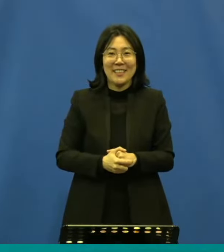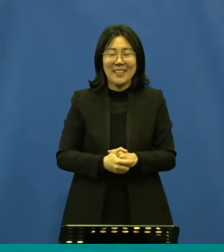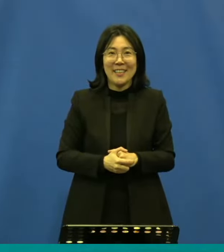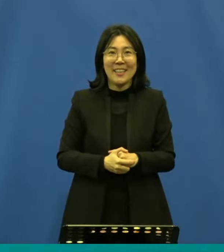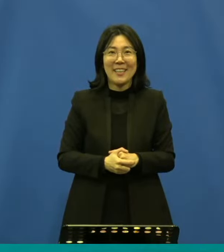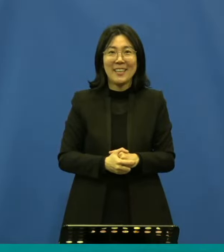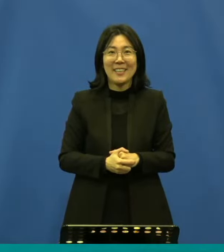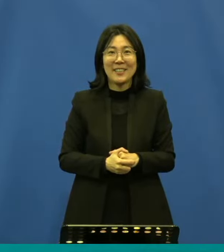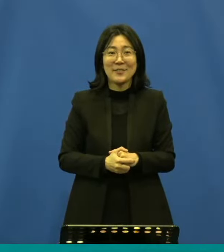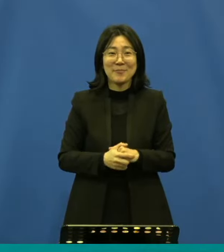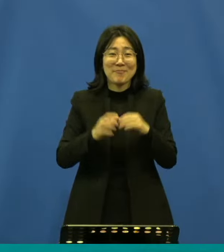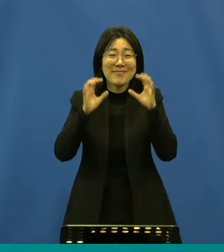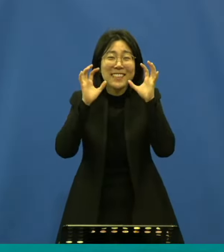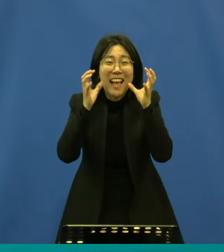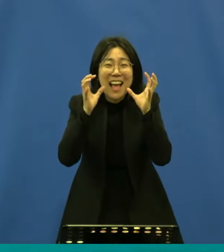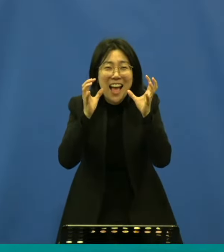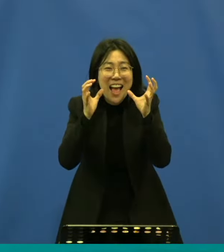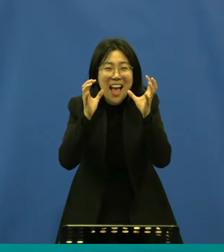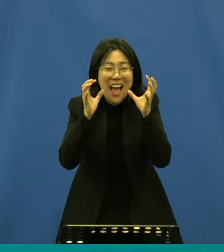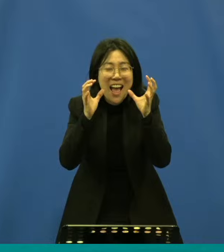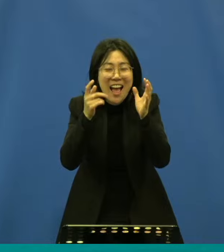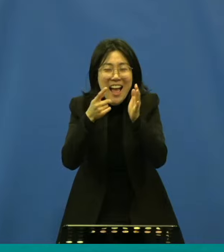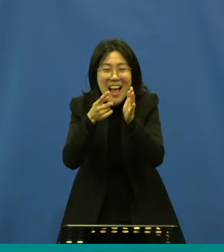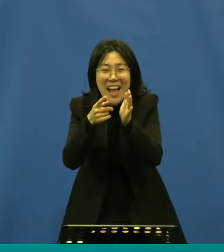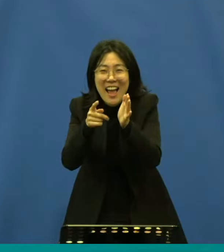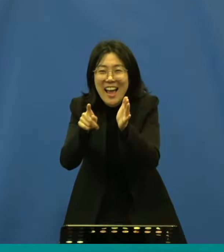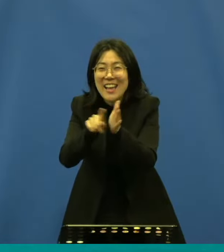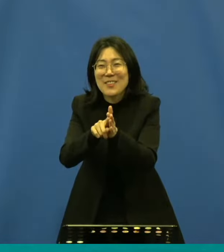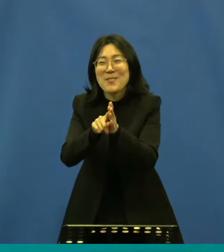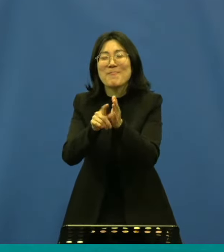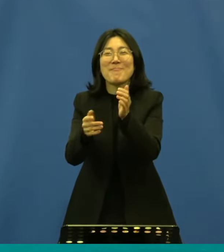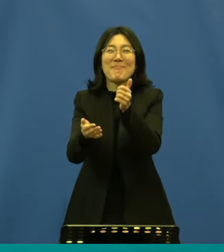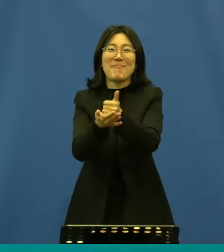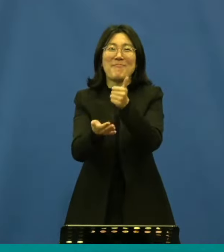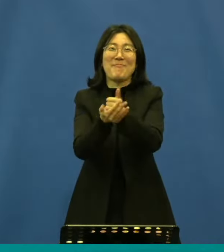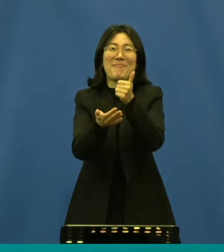자, 우리 아이들을 위해서도 한번 박수 치겠습니다. 웰컴, 환영합니다.